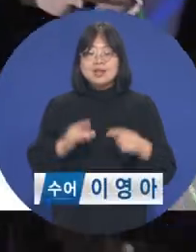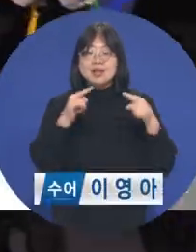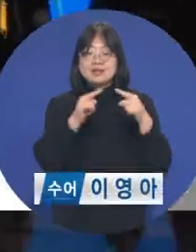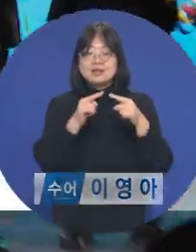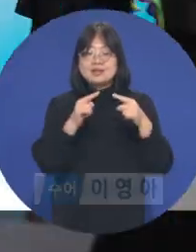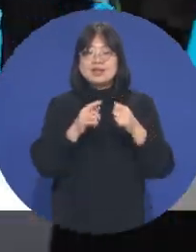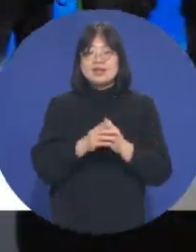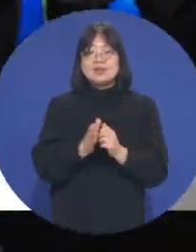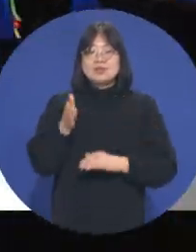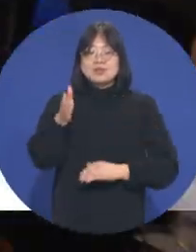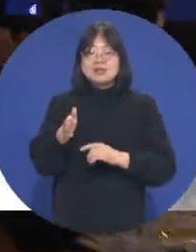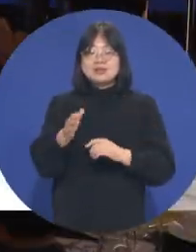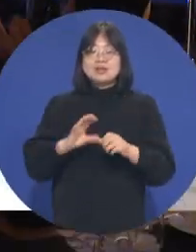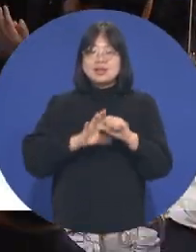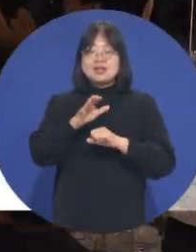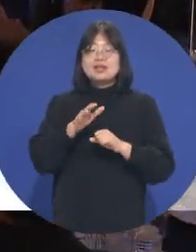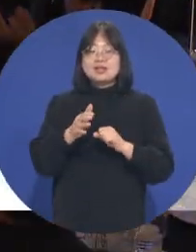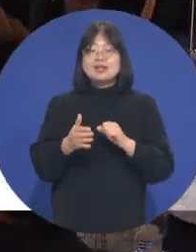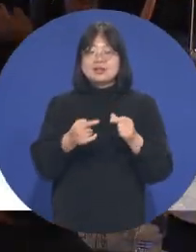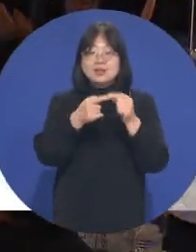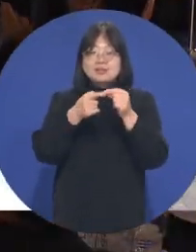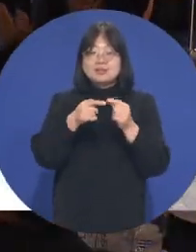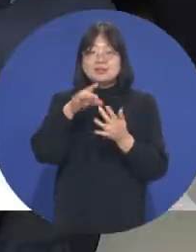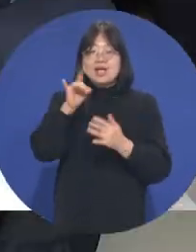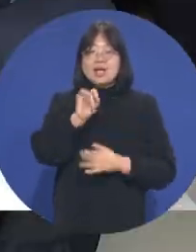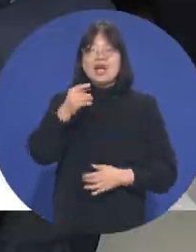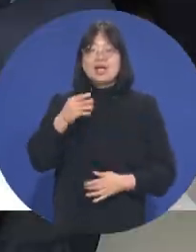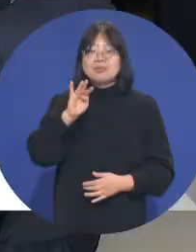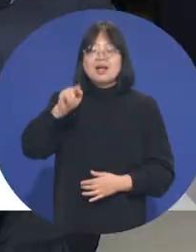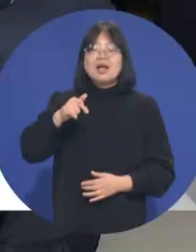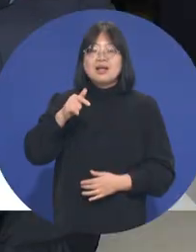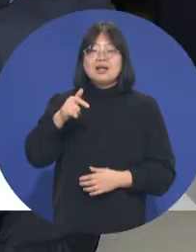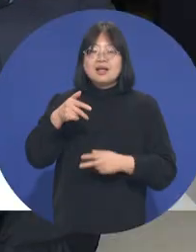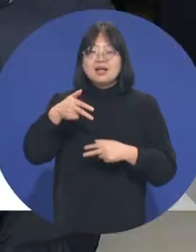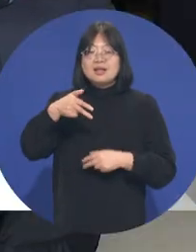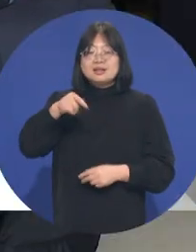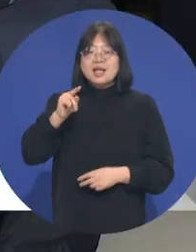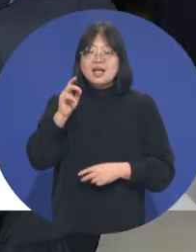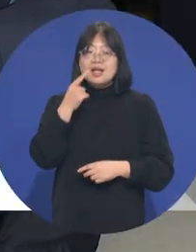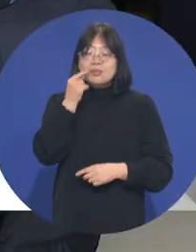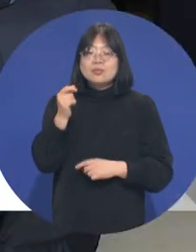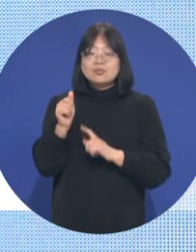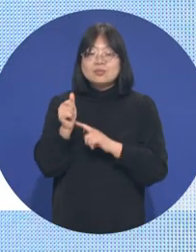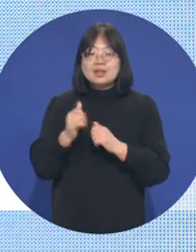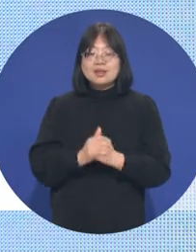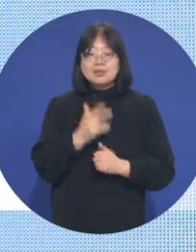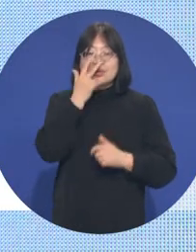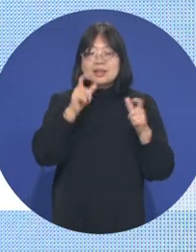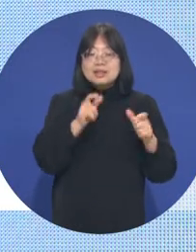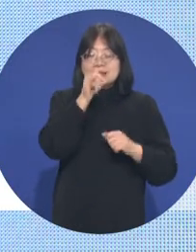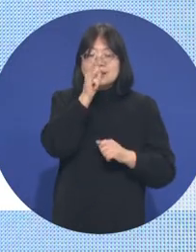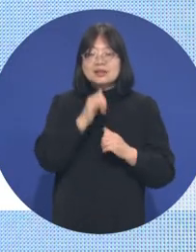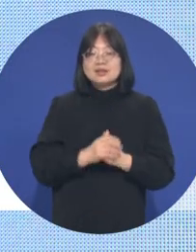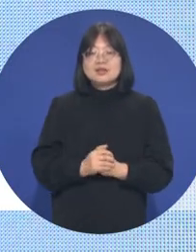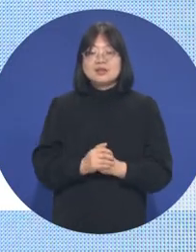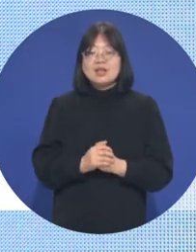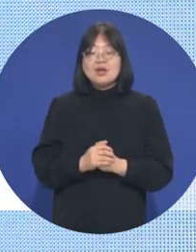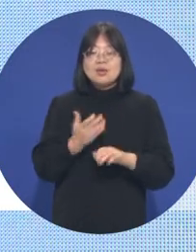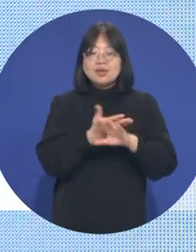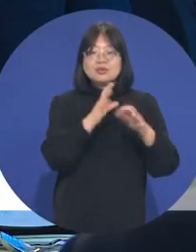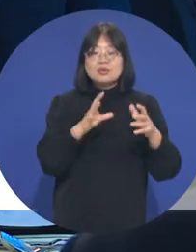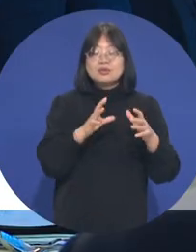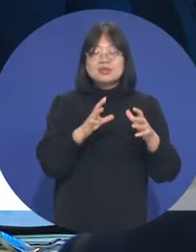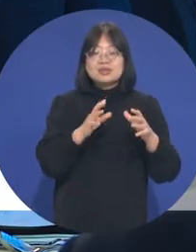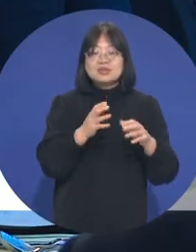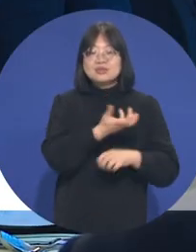반도체 신공장비 분야에서 세계 최고로 꼽히는 일본 기업 알박사가 평택시 충북읍에 소재한 경기도 어현안산 외국인 투자